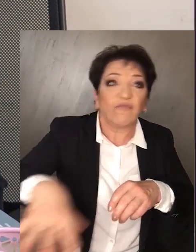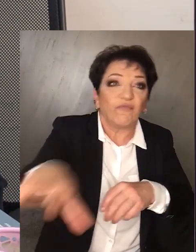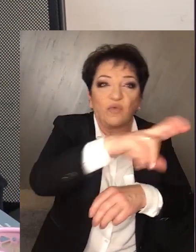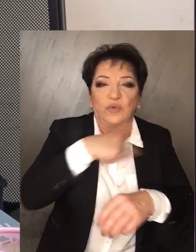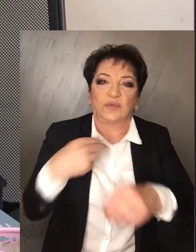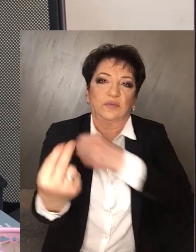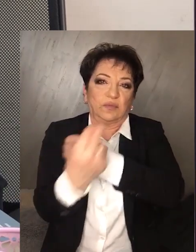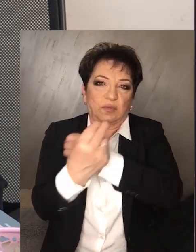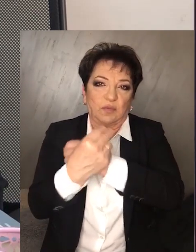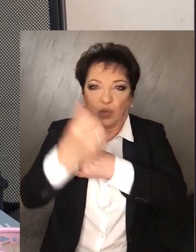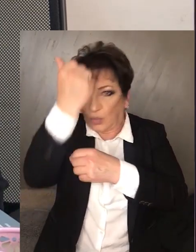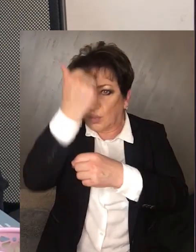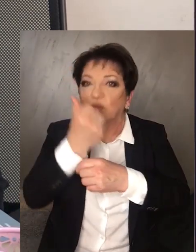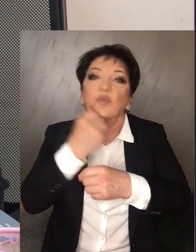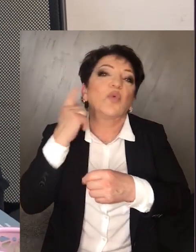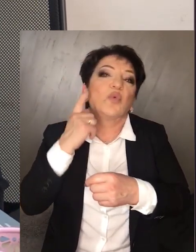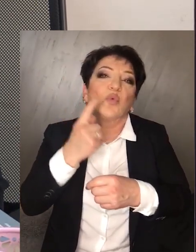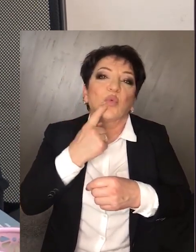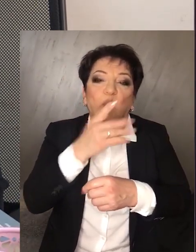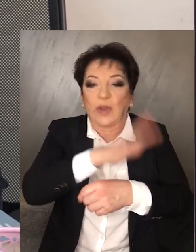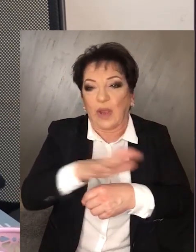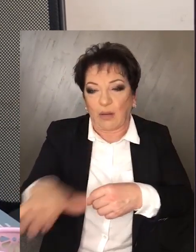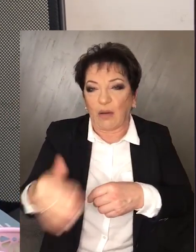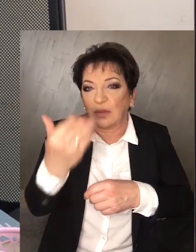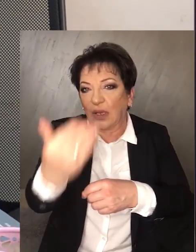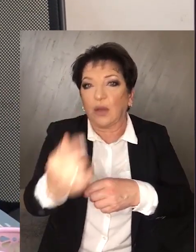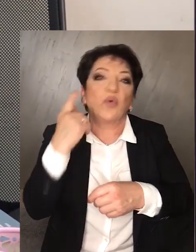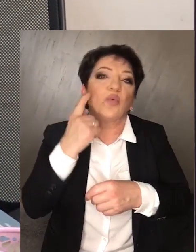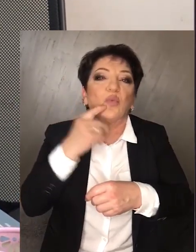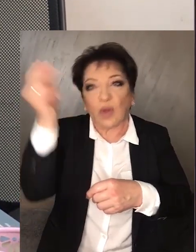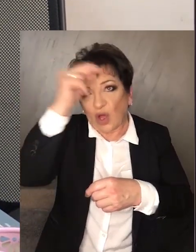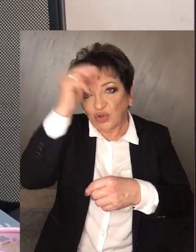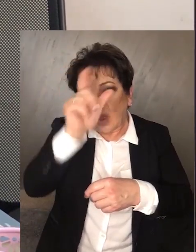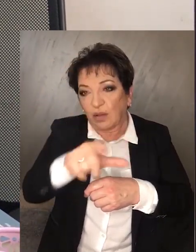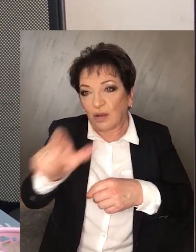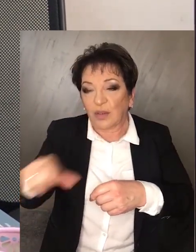կարողանա սովորել այն, ինչ որ ես սովորել եմ խուլերի դպրոցում։